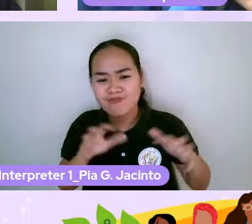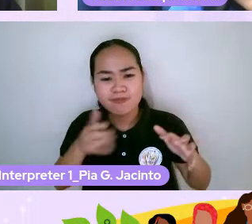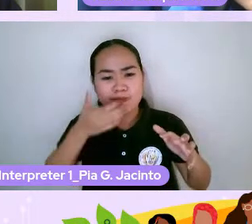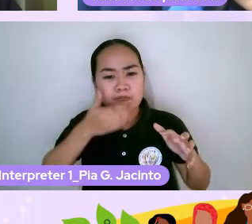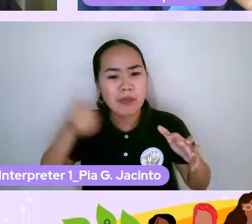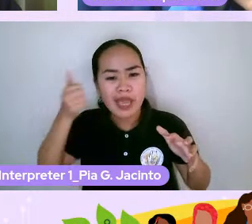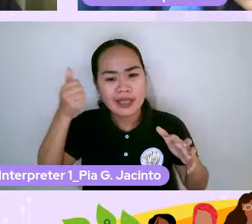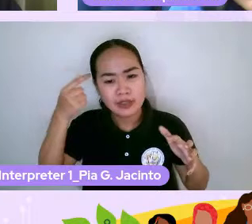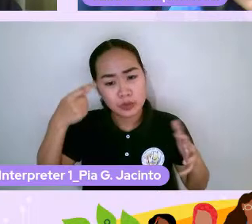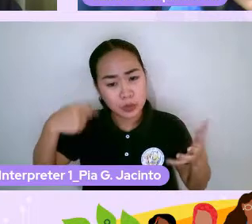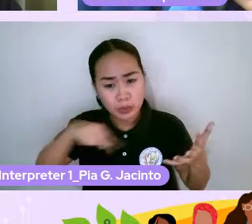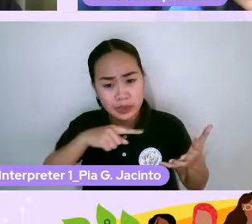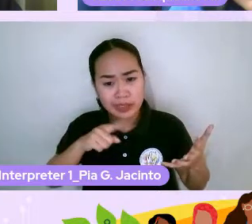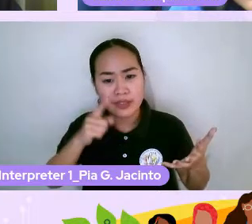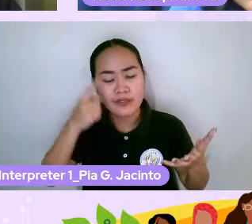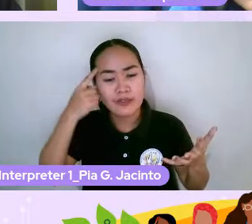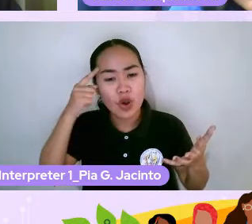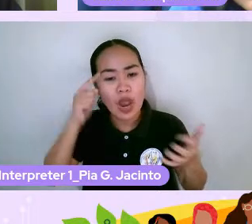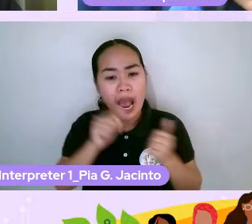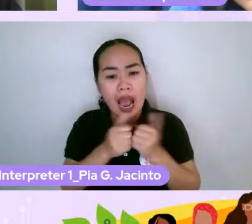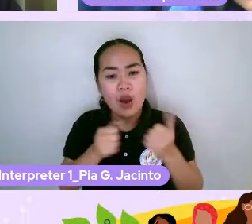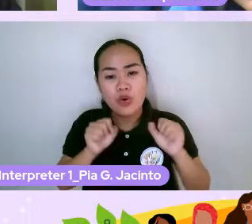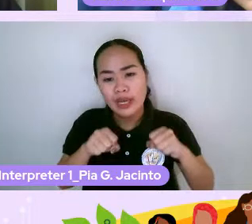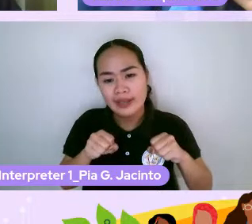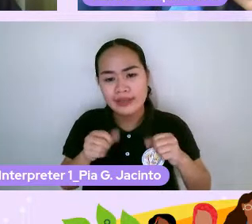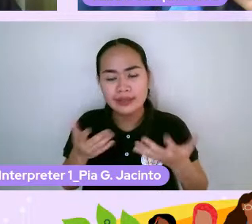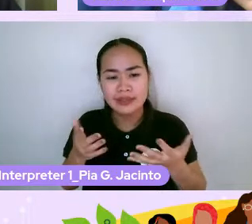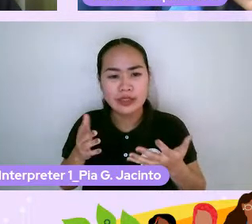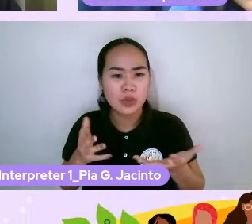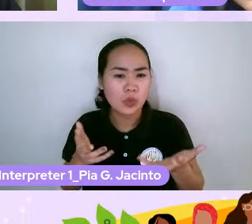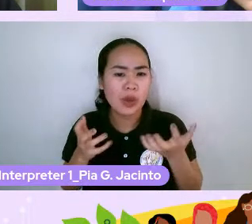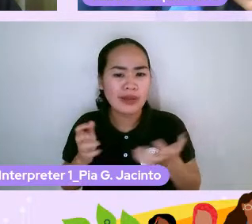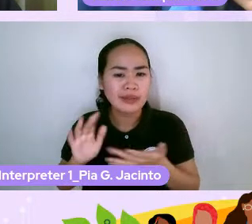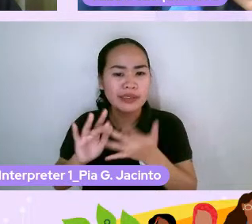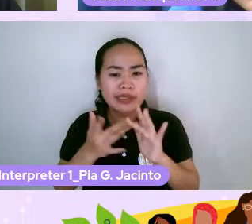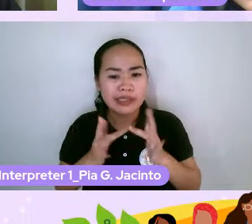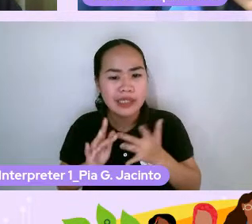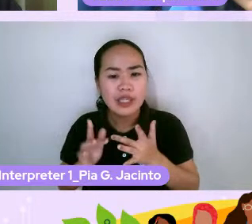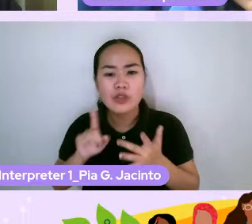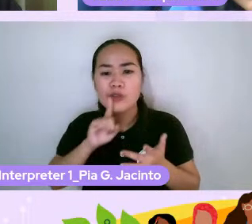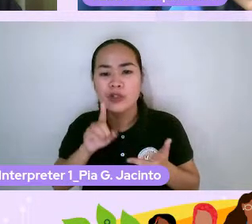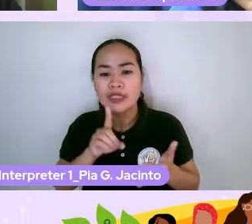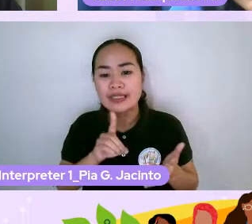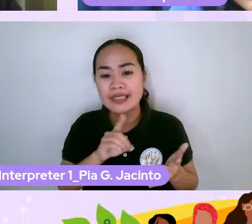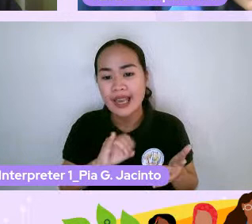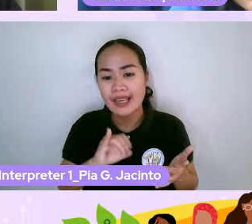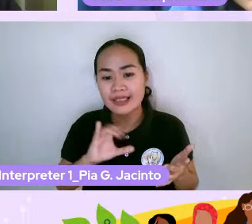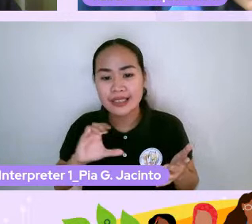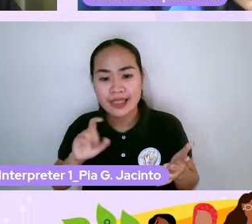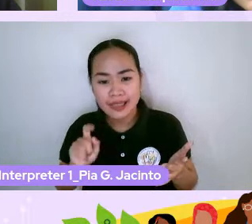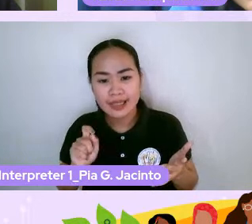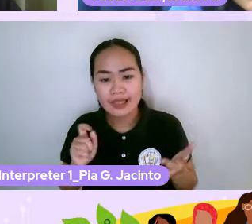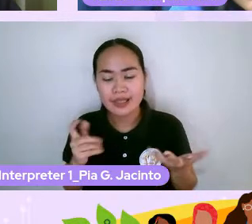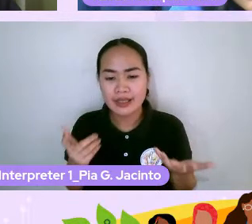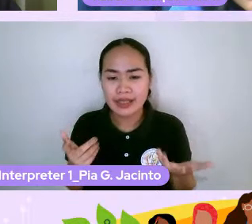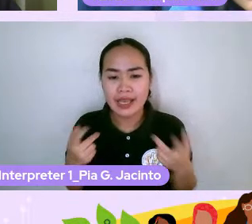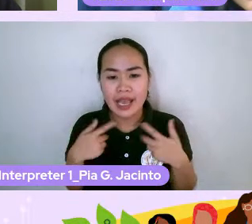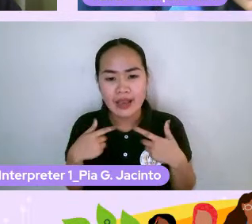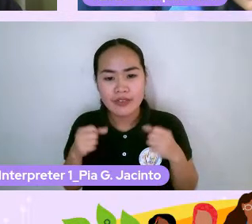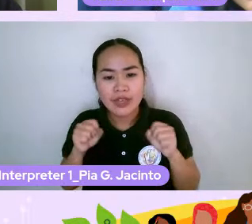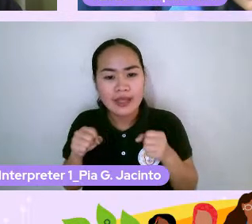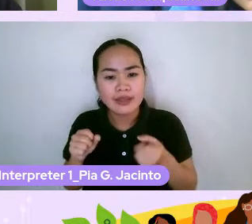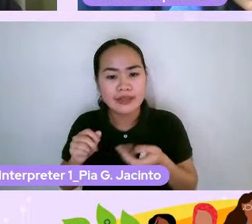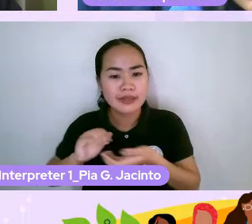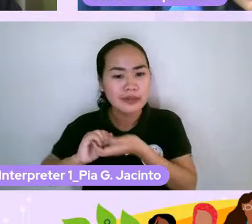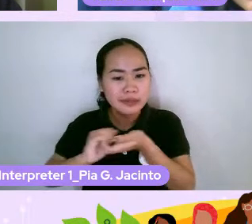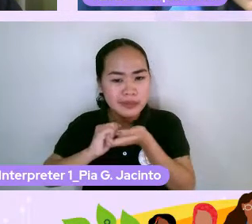is doing our best. And we are also networking with katulad ng mga DICT. Sila rin po ay kapartner din ng